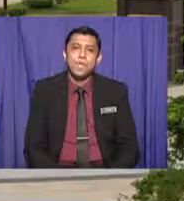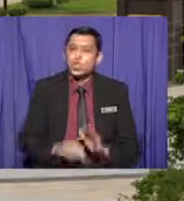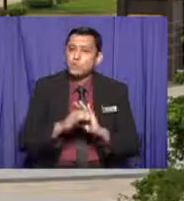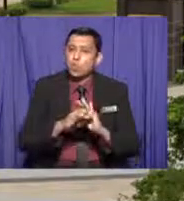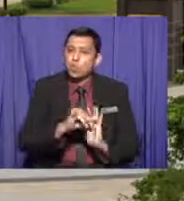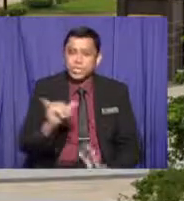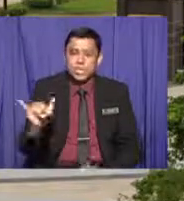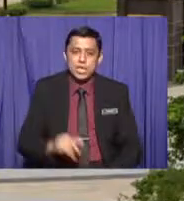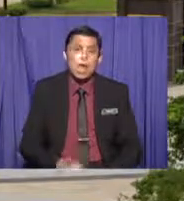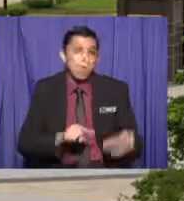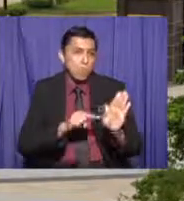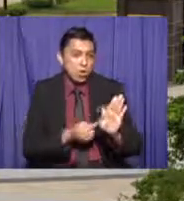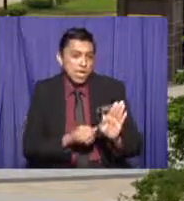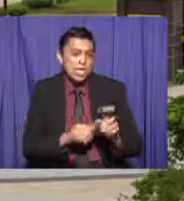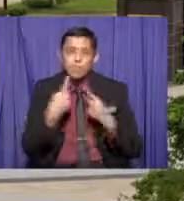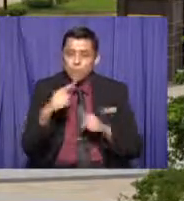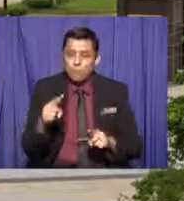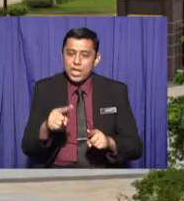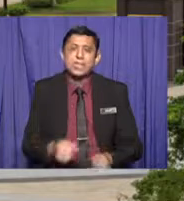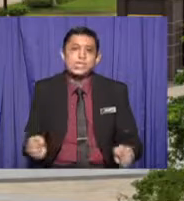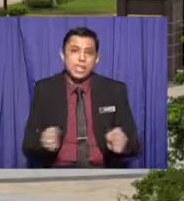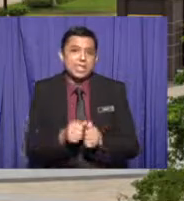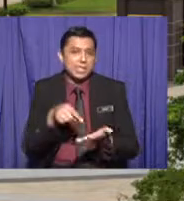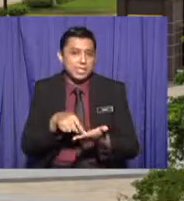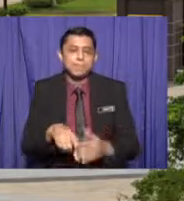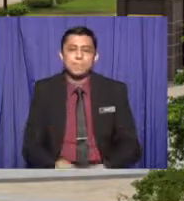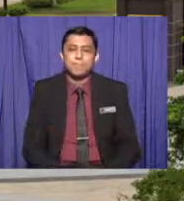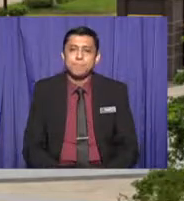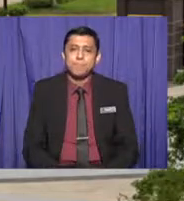Misalnya, mulakan jawapan anda sebegini.